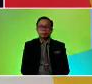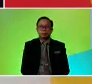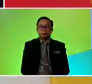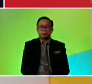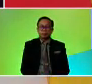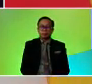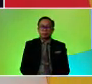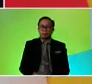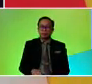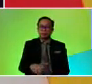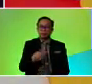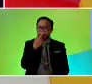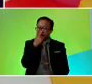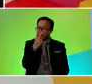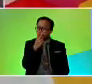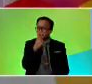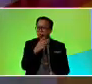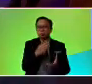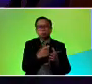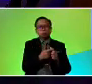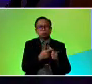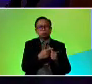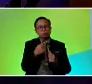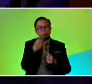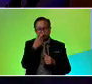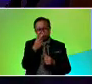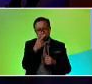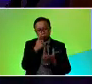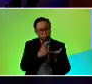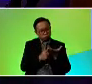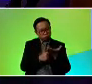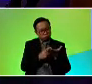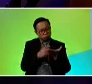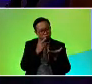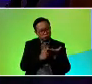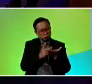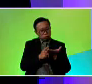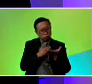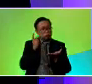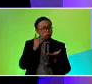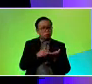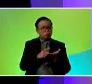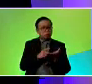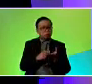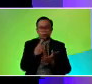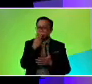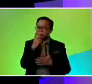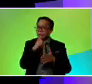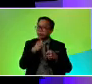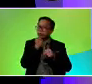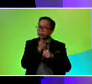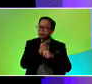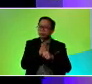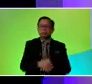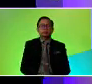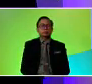dimana dia tengok dahulu Apakah pekerjaan yang diberi Oke